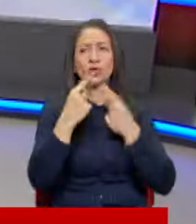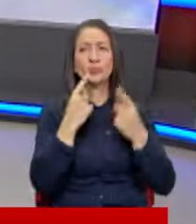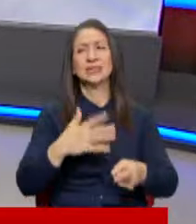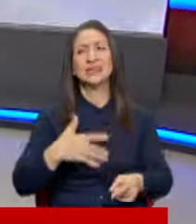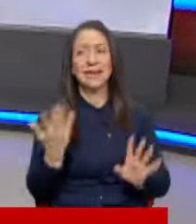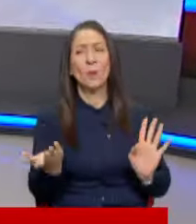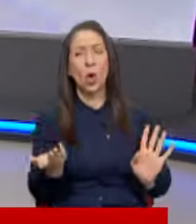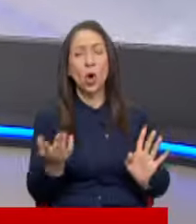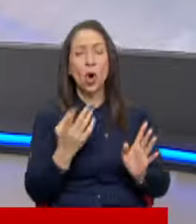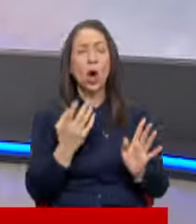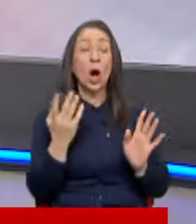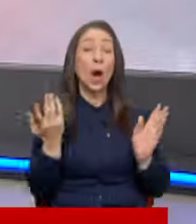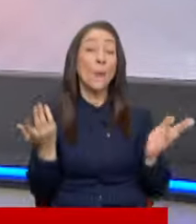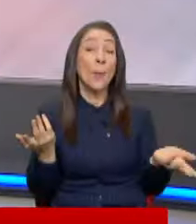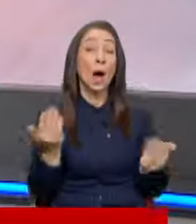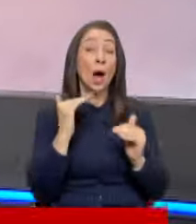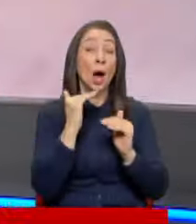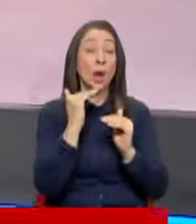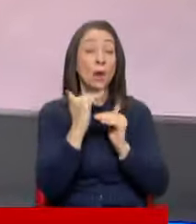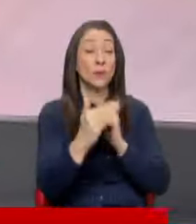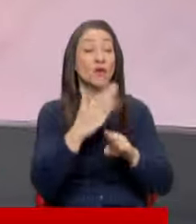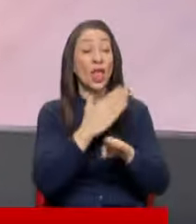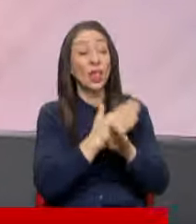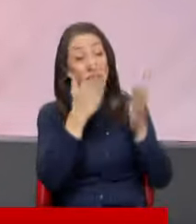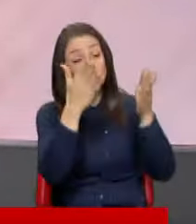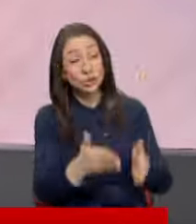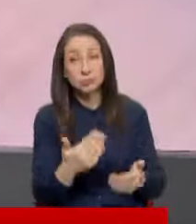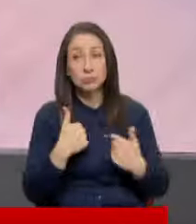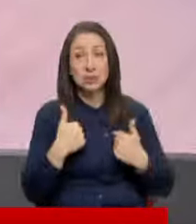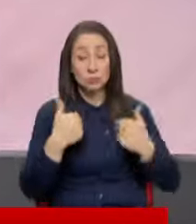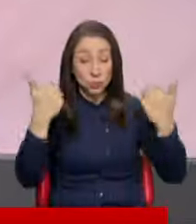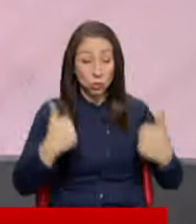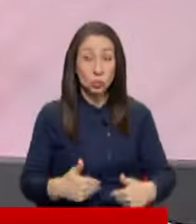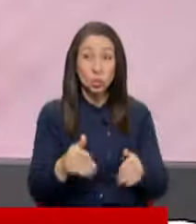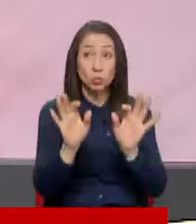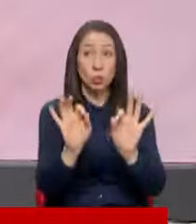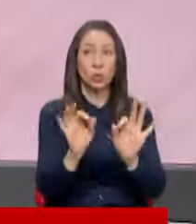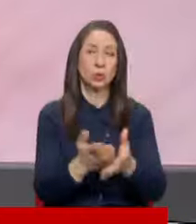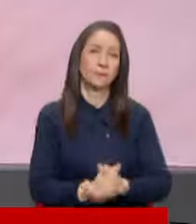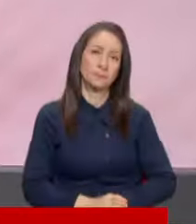istemiyor konuşmasın istiyor ama halkın vatandaşın durumu bizlerin durumu